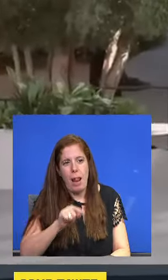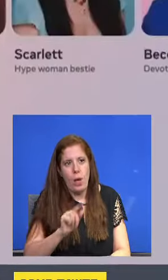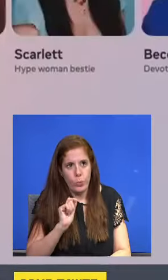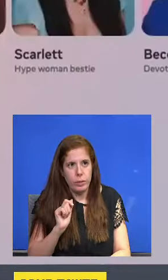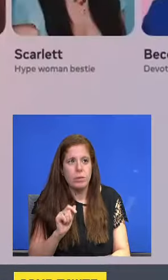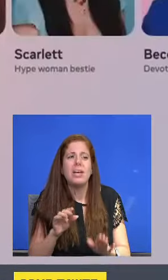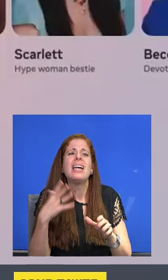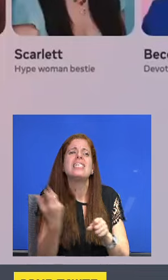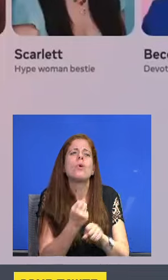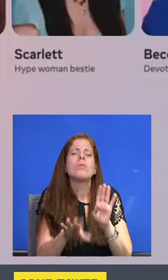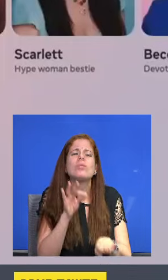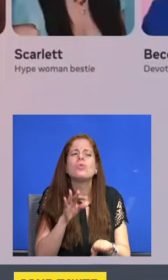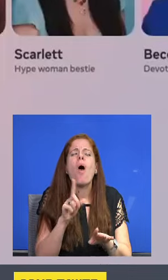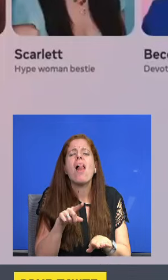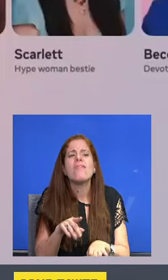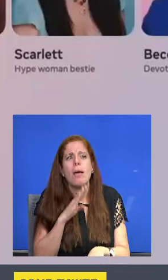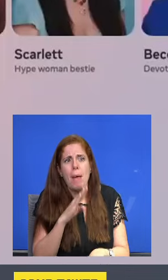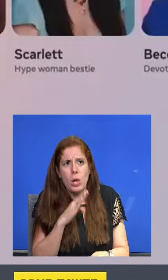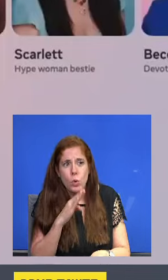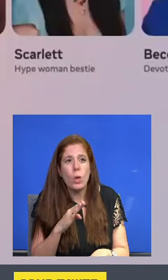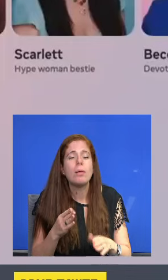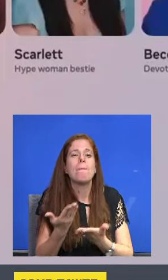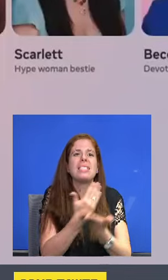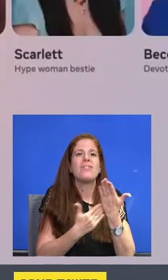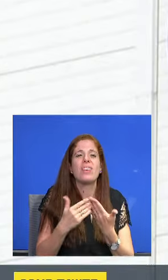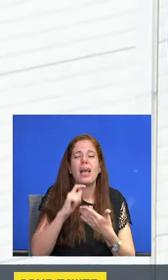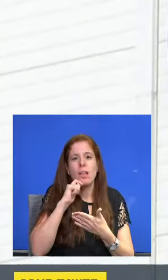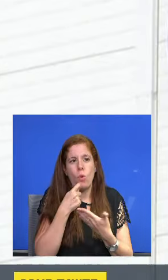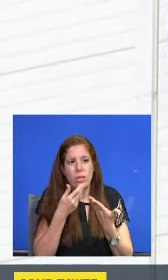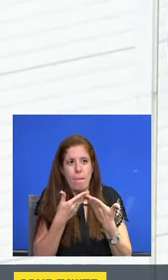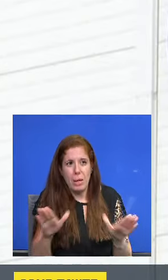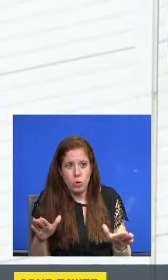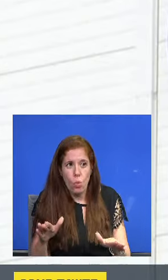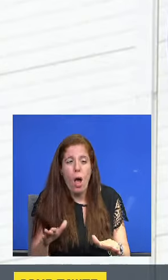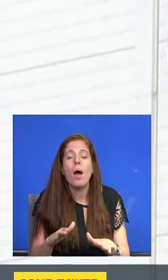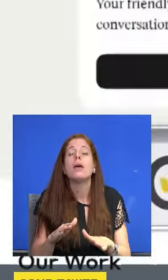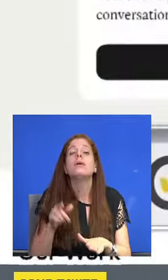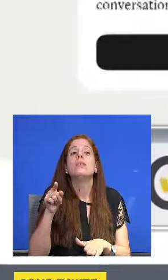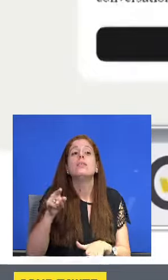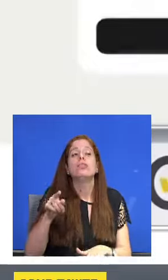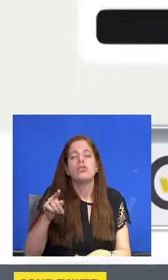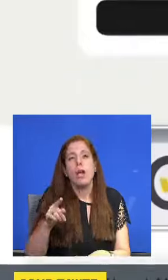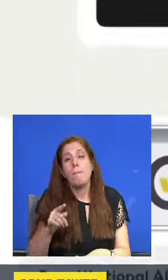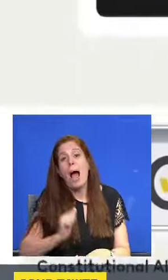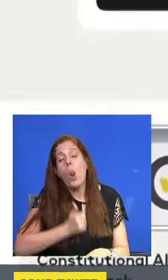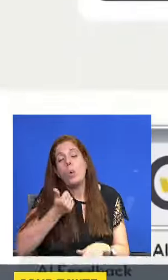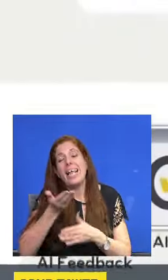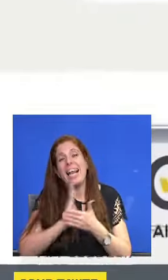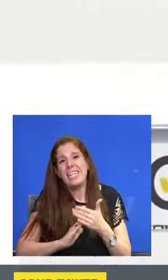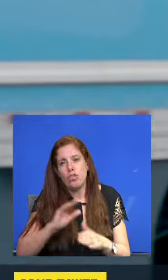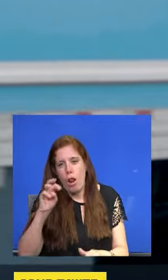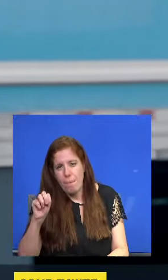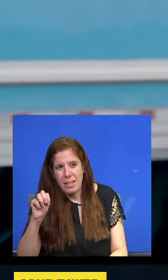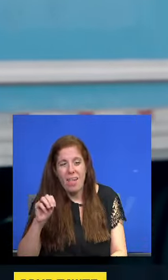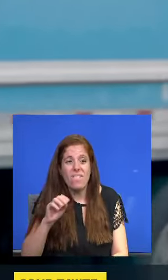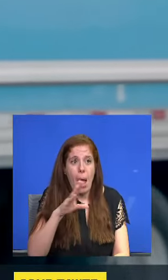אלפי חולשות בספריית הקוד הפתוח למפתחים שבבעלות חלקית של מטה ואמזון, מה שהעמיד בסכנה רבבות יישומים